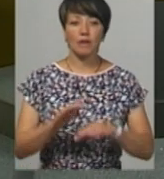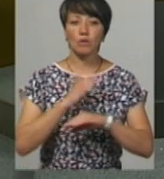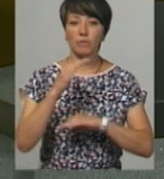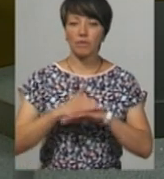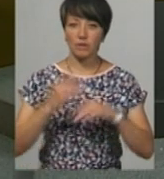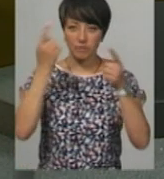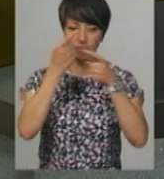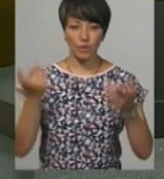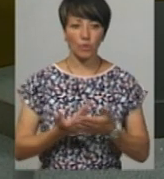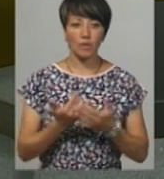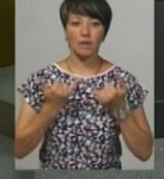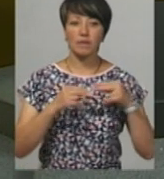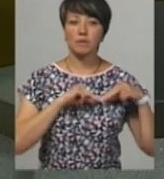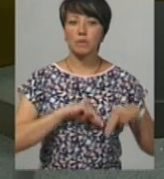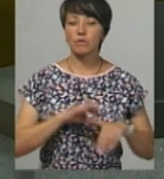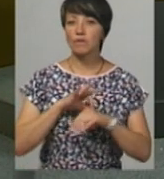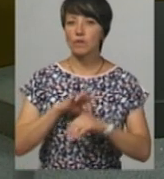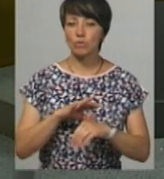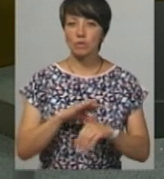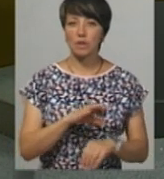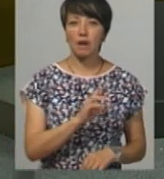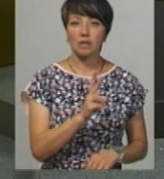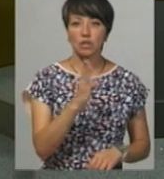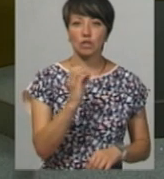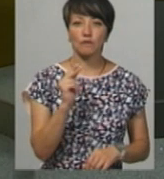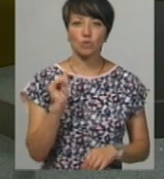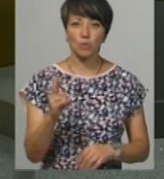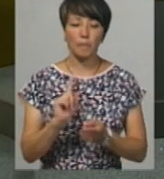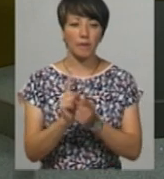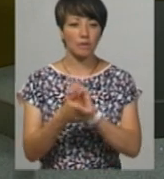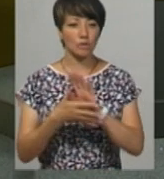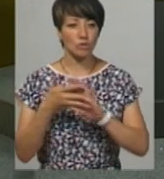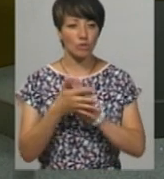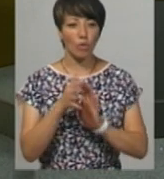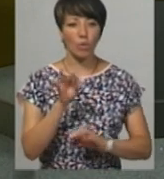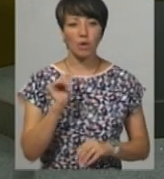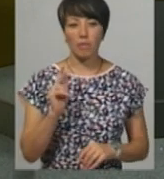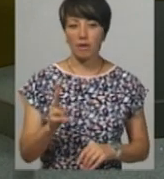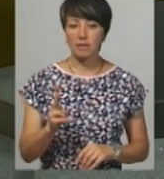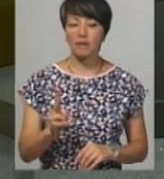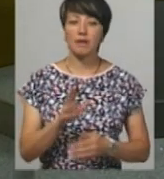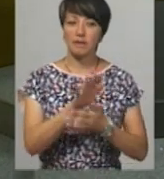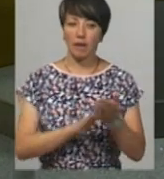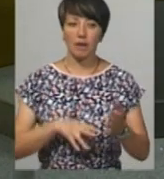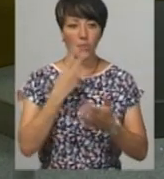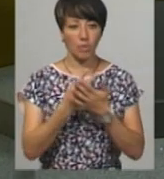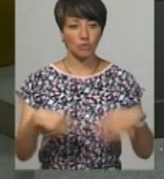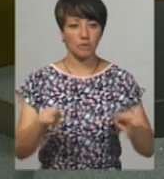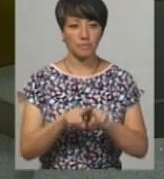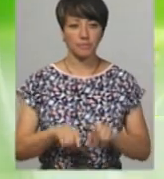Доброго вечора. В ефірі новини. Для вас у студії працюють ведуча Катерина Шевчук. На жестову мову перекладає Ольга Рибак. Далі ви